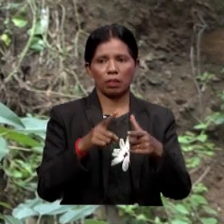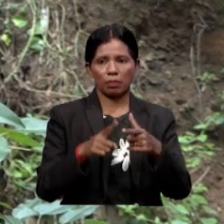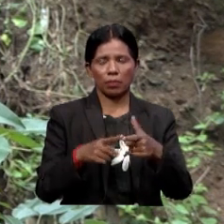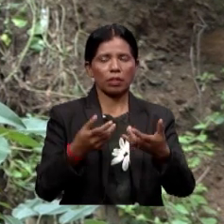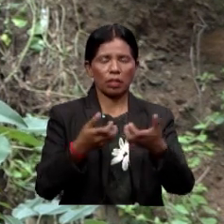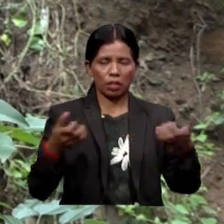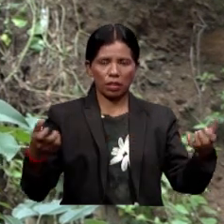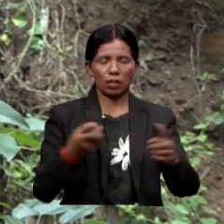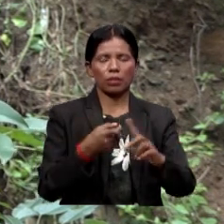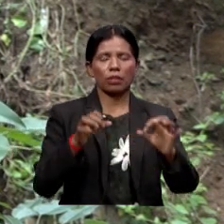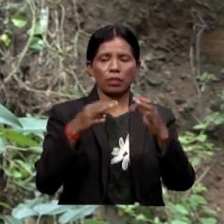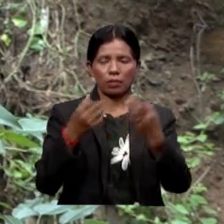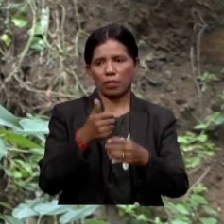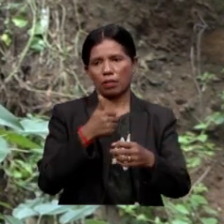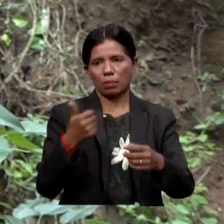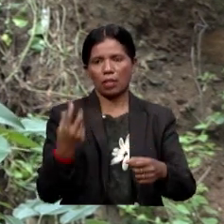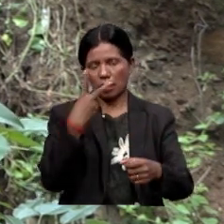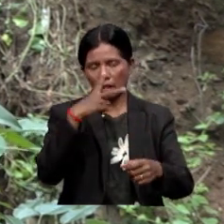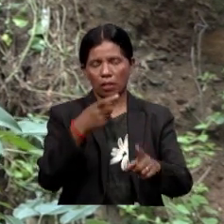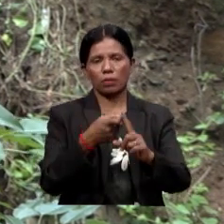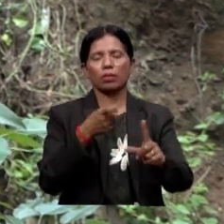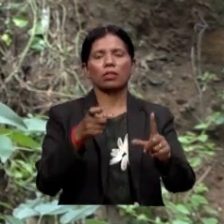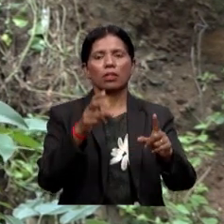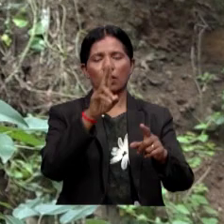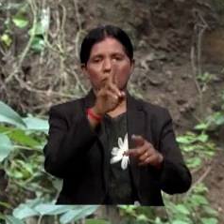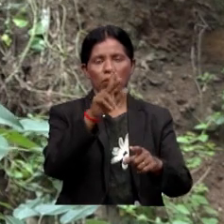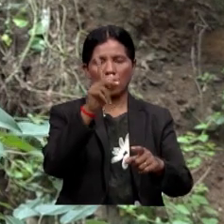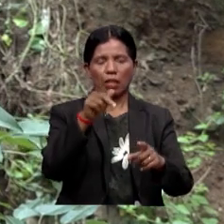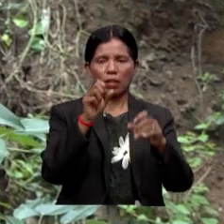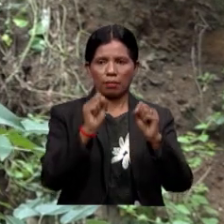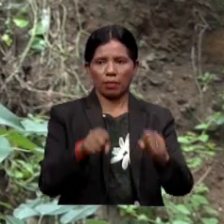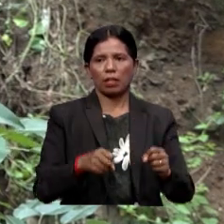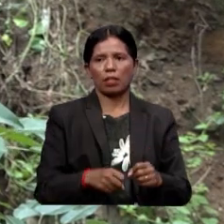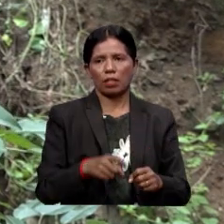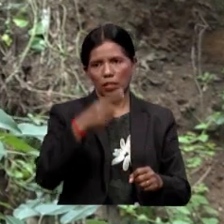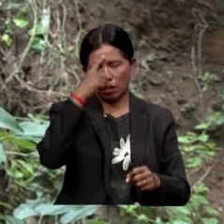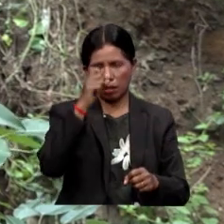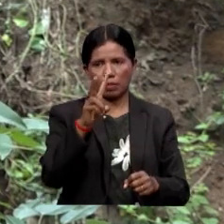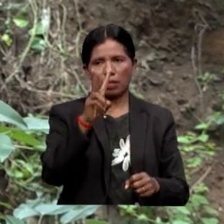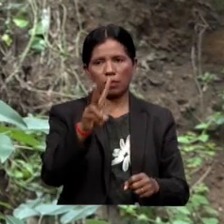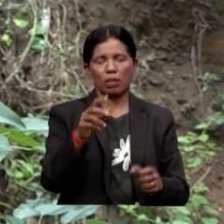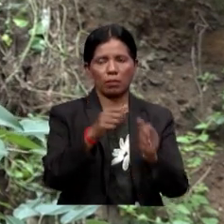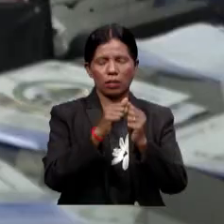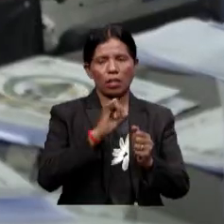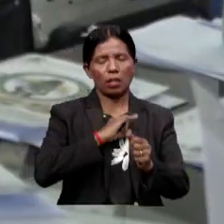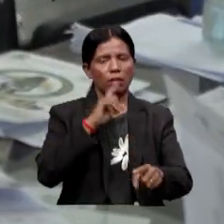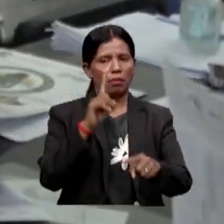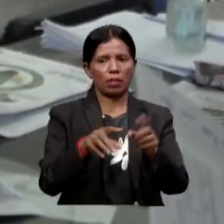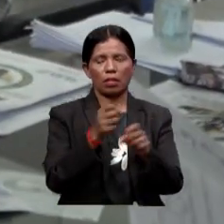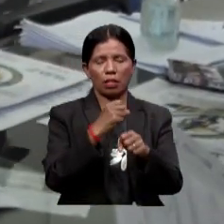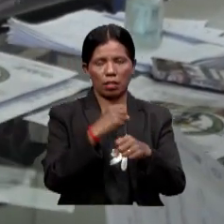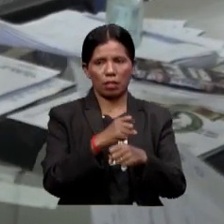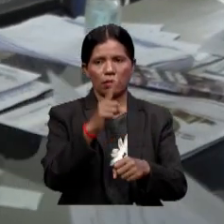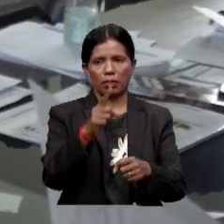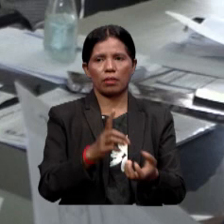kona, bele resolve hansu uka elne, bele. Tama senarua siamu tu kala bele halu betida.